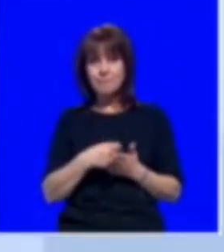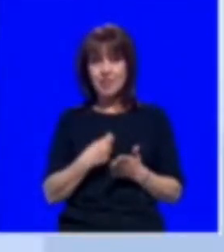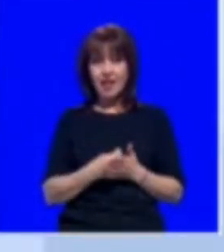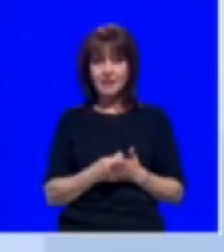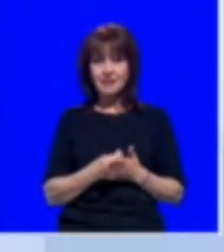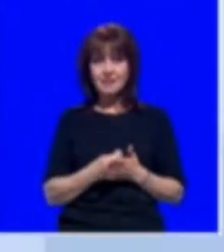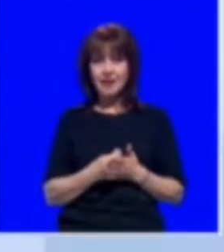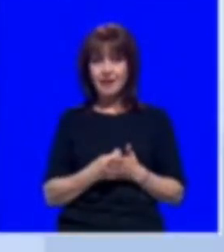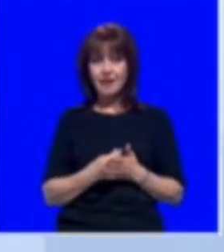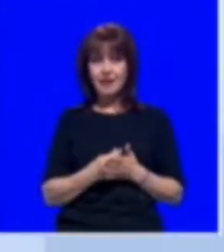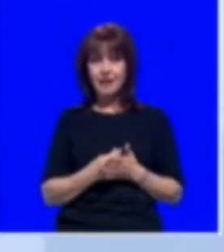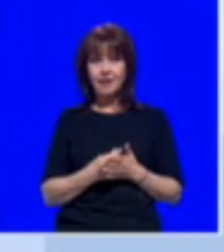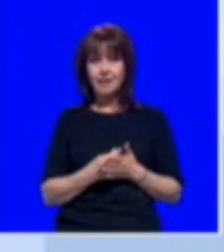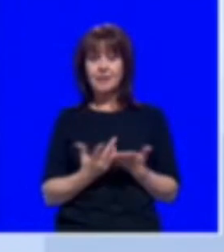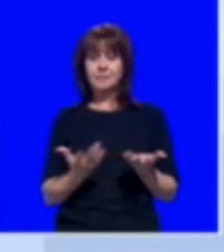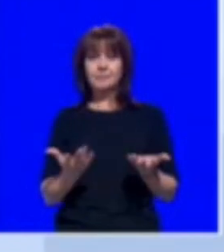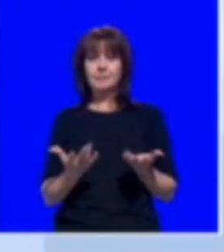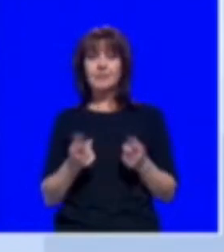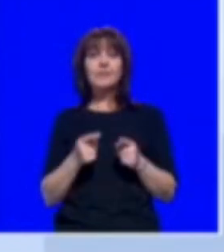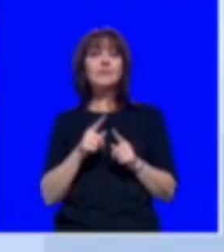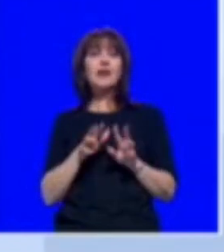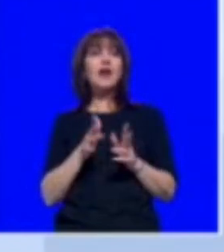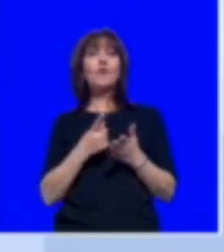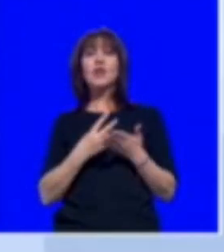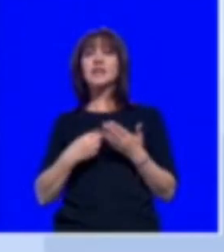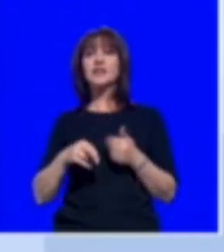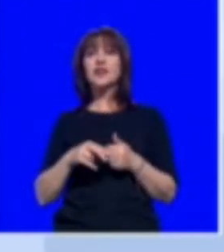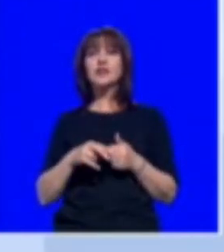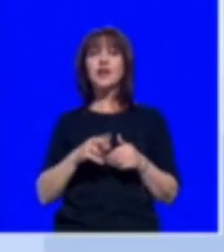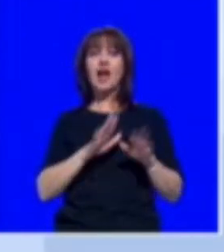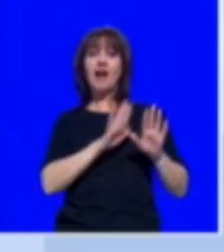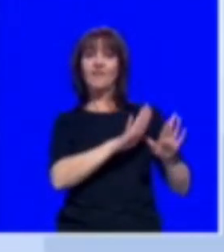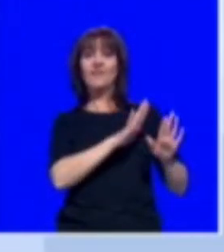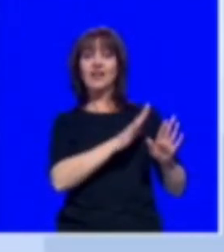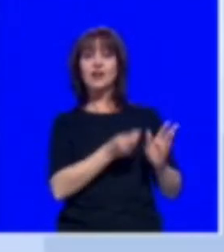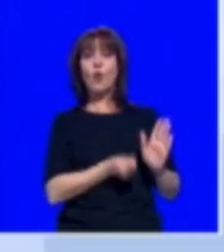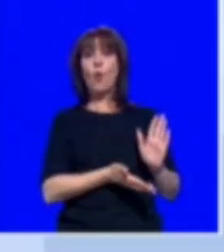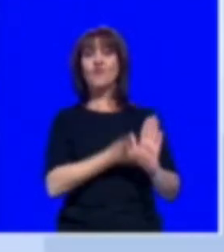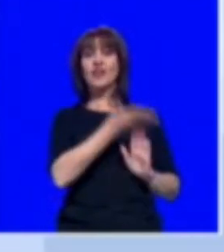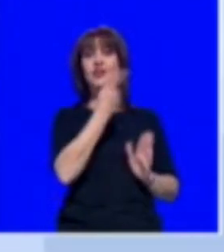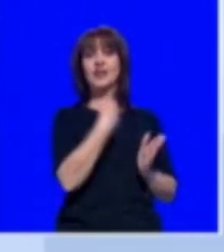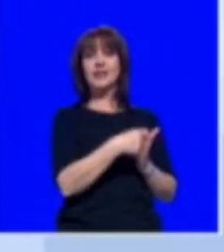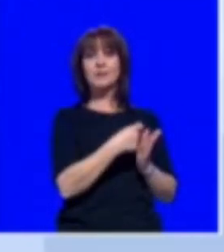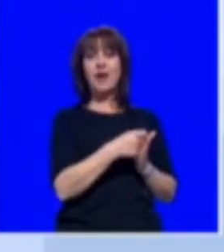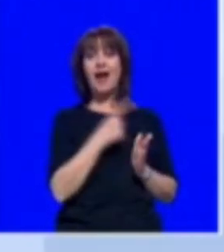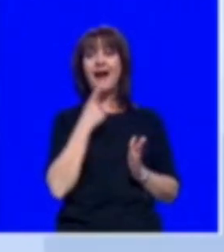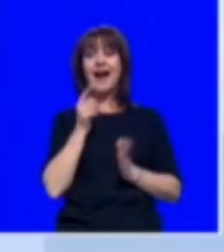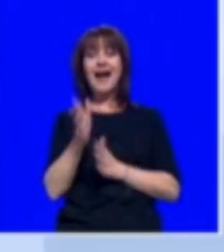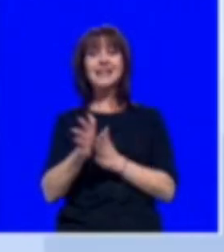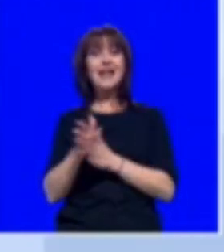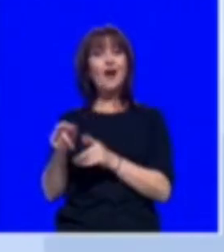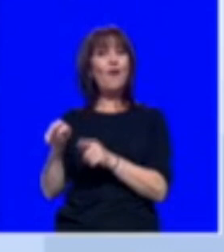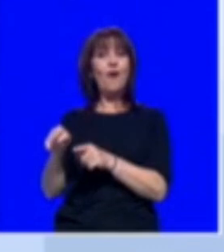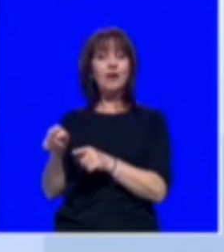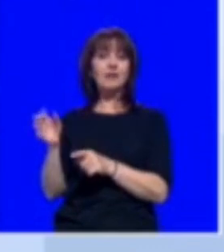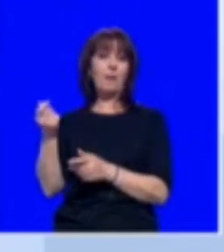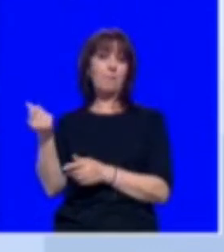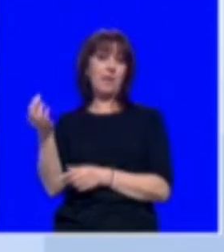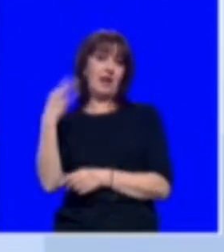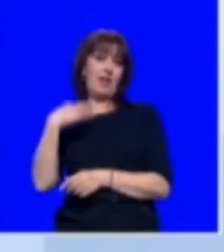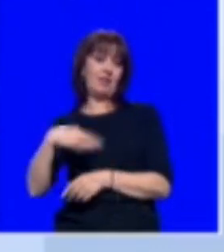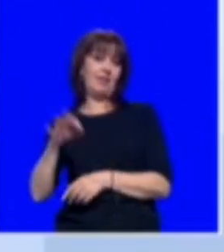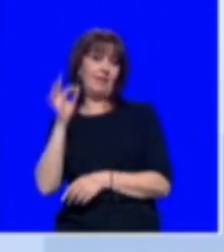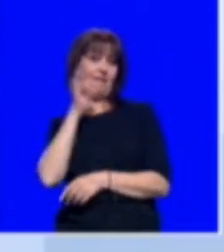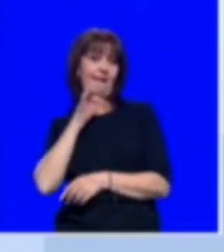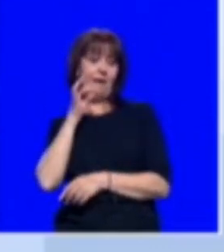медицинските сестри. И сега какво излиза, нали знаете? Това излиза, че... Вие си увеличихте заплатите, но за тези хора, които разчитат на вас, пари няма. Това ли